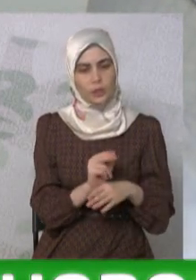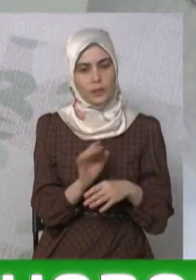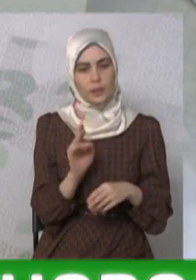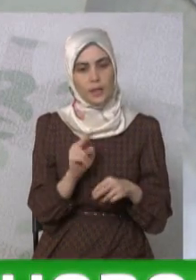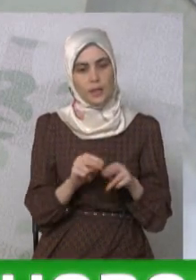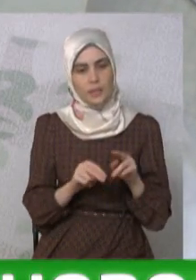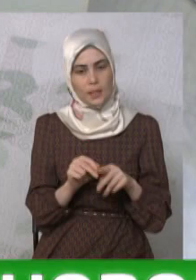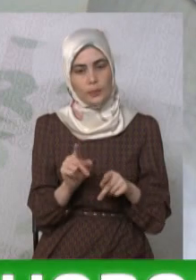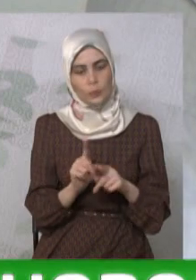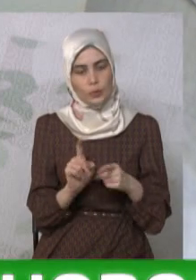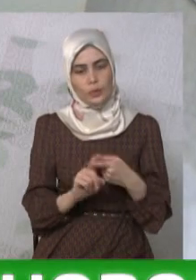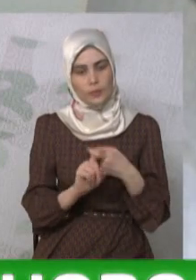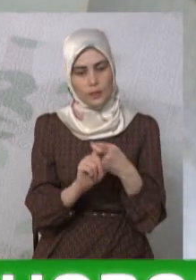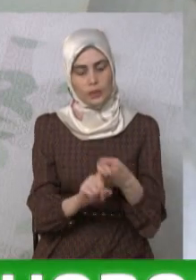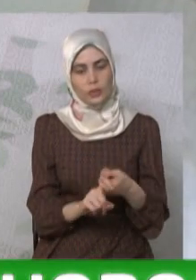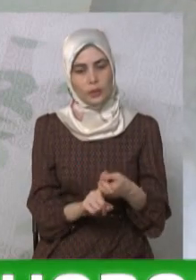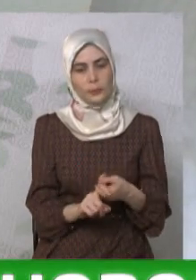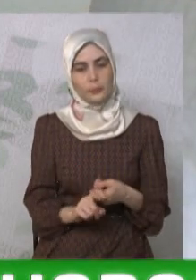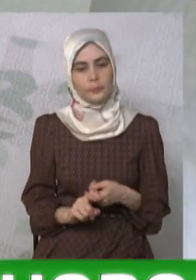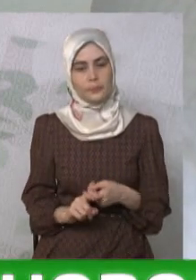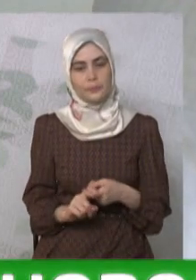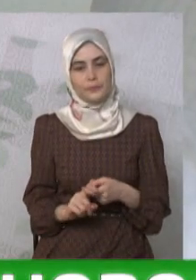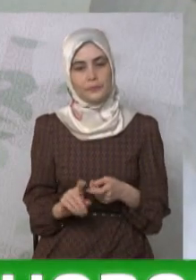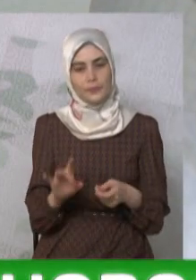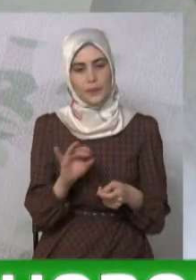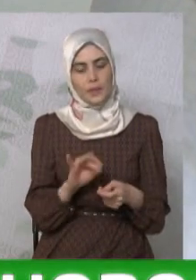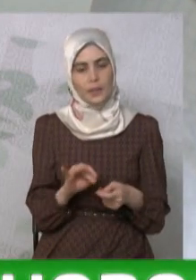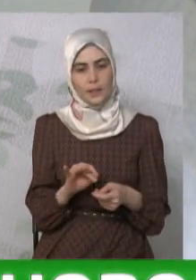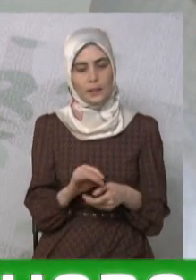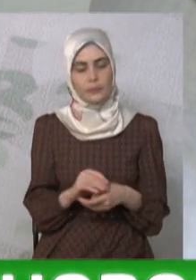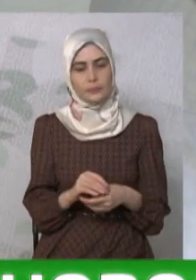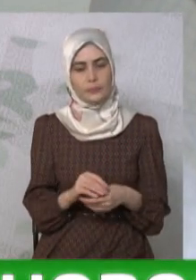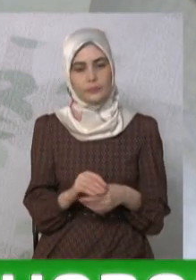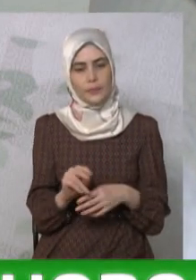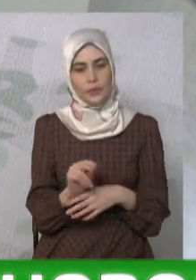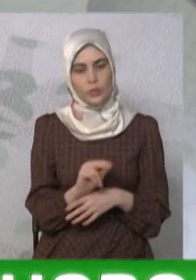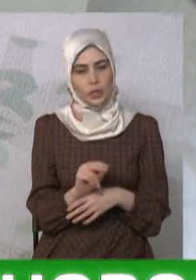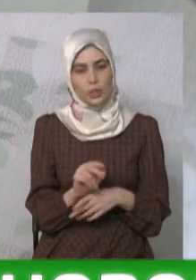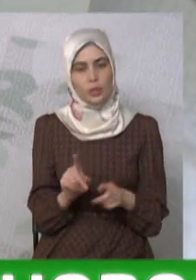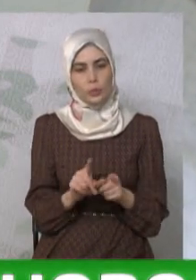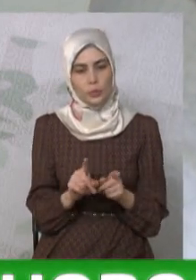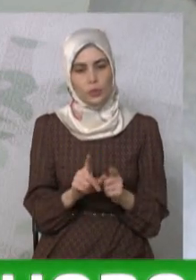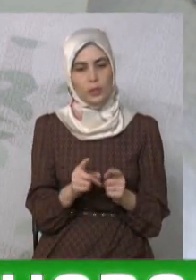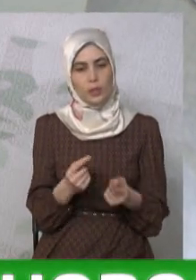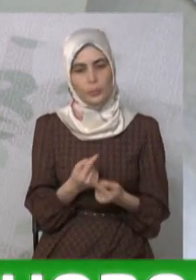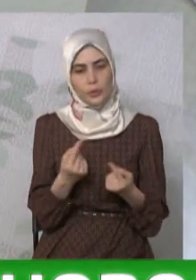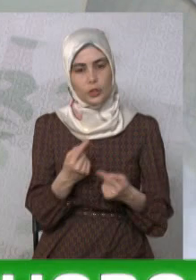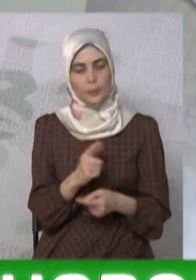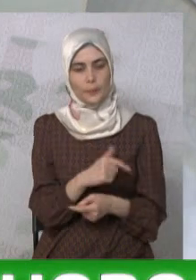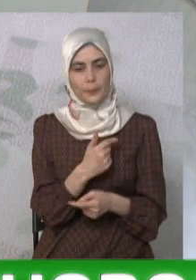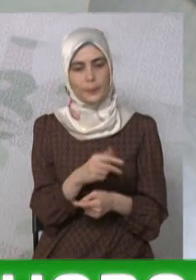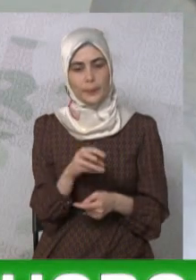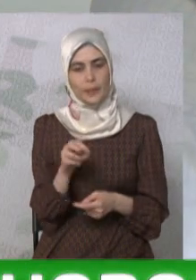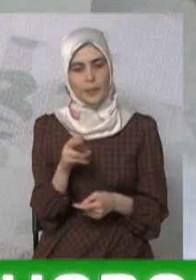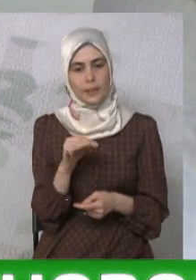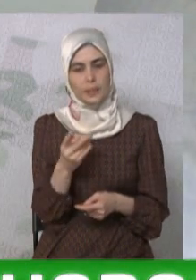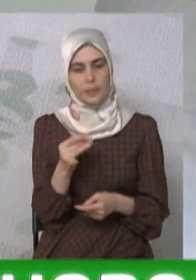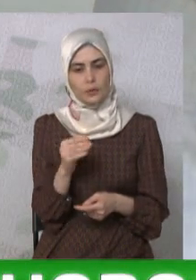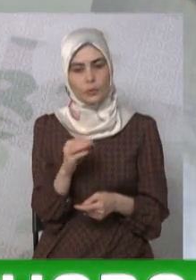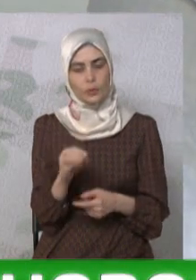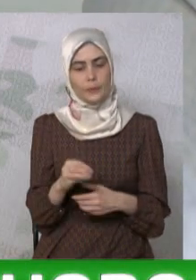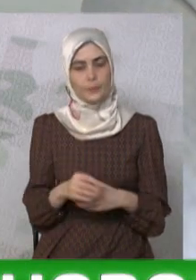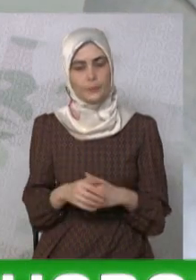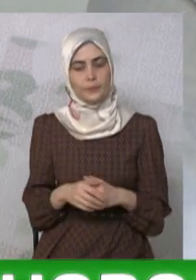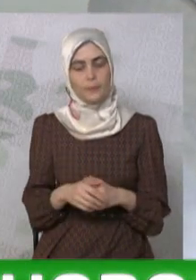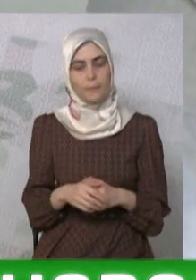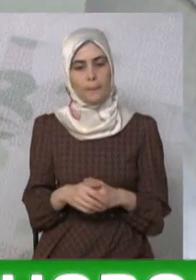настроением своим заряжаем. И, естественно, лечение обычное, медицинское, там, в виде...